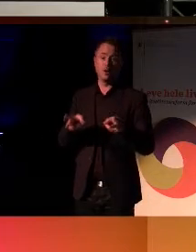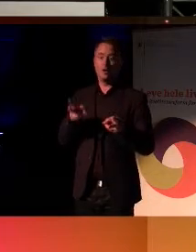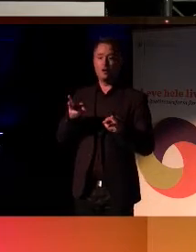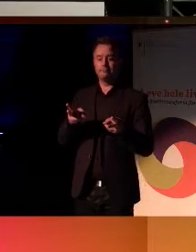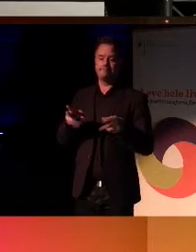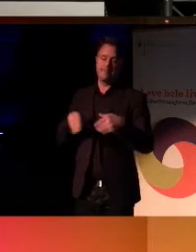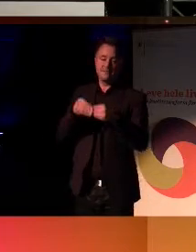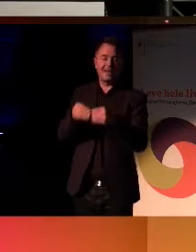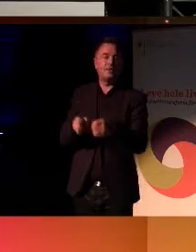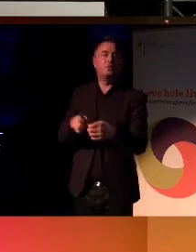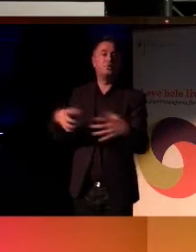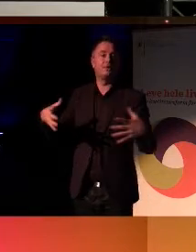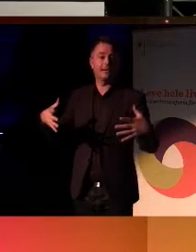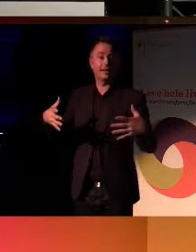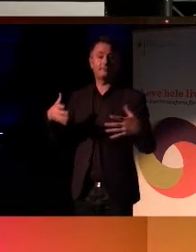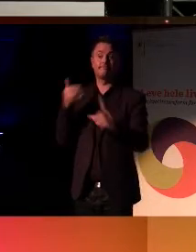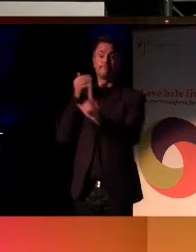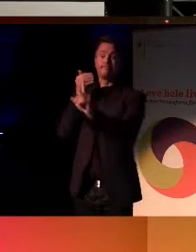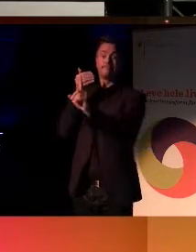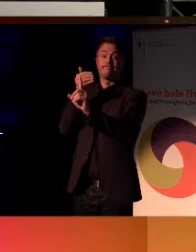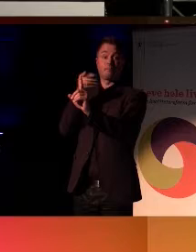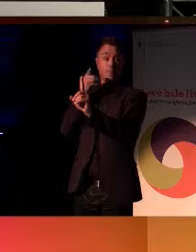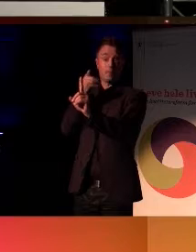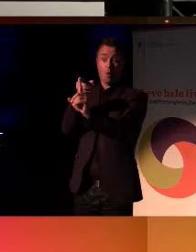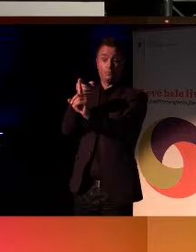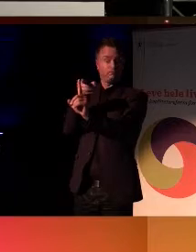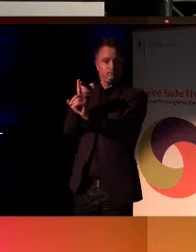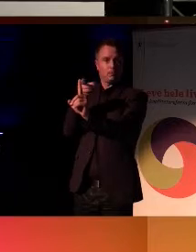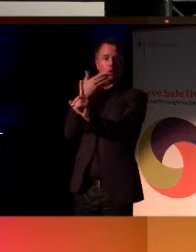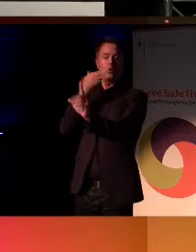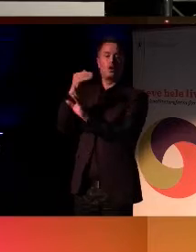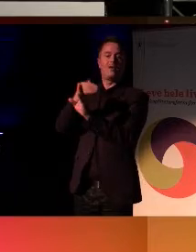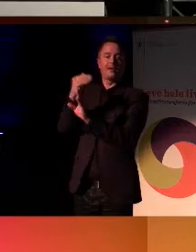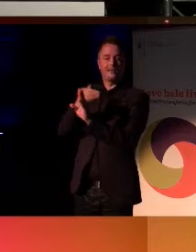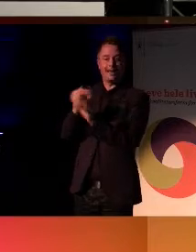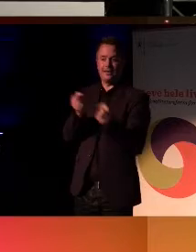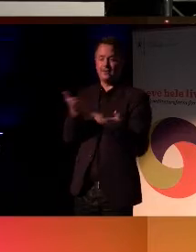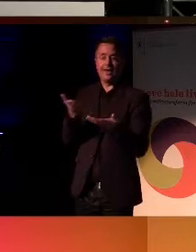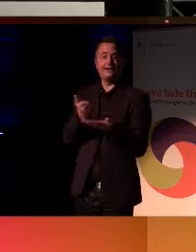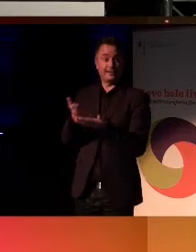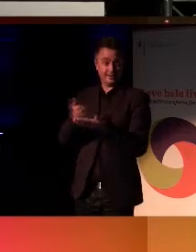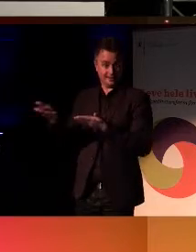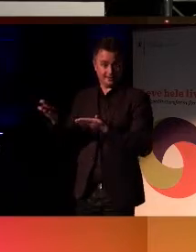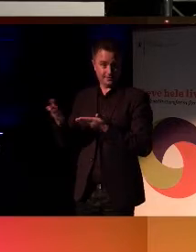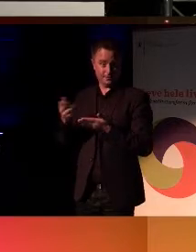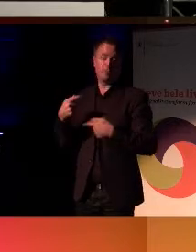utvikling fram mot målet, som må være god kvalitet på tjenestene med bruk av